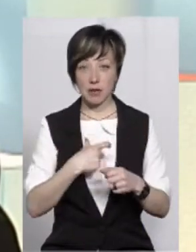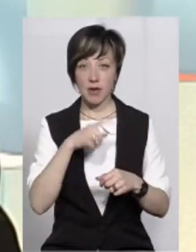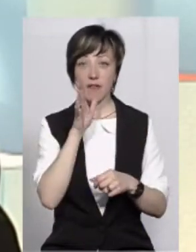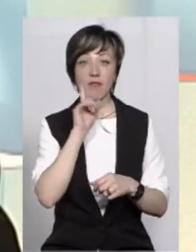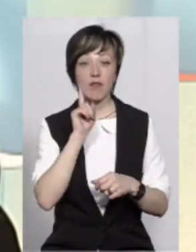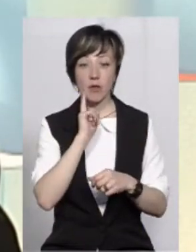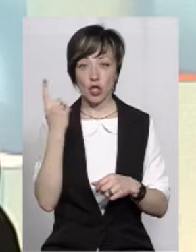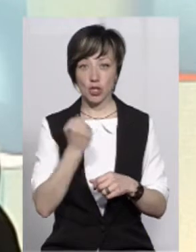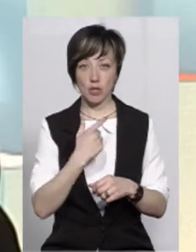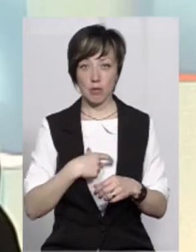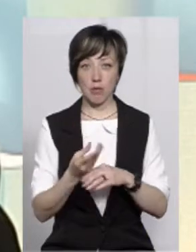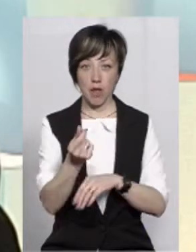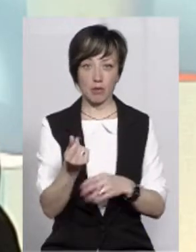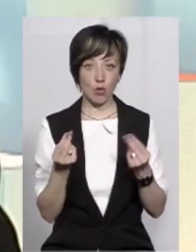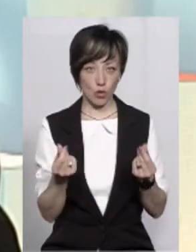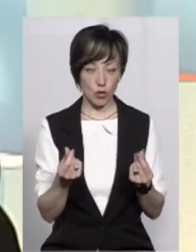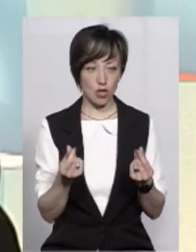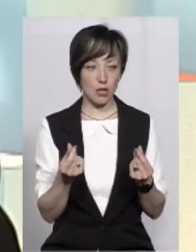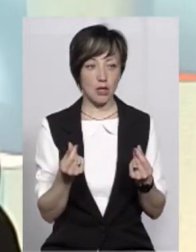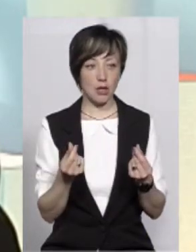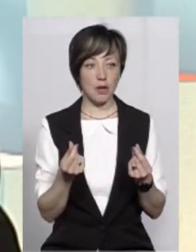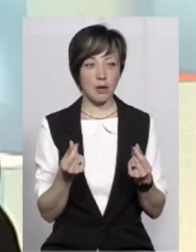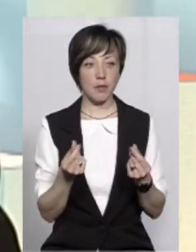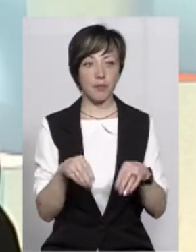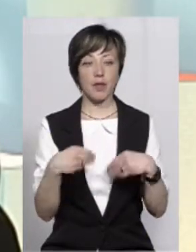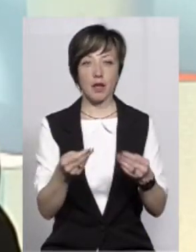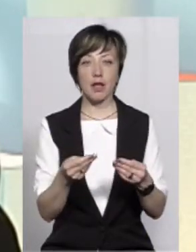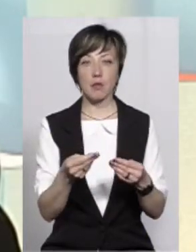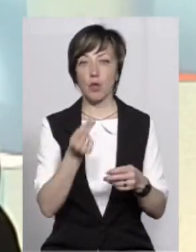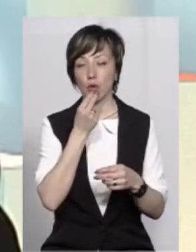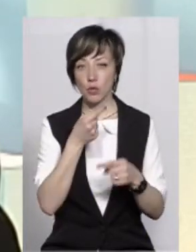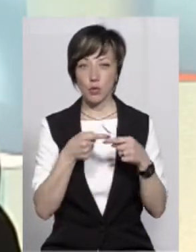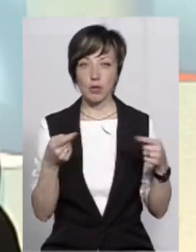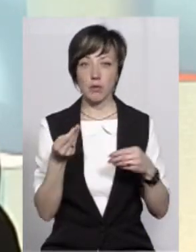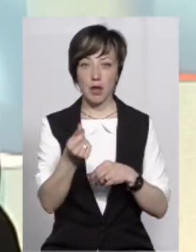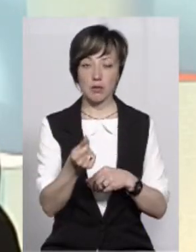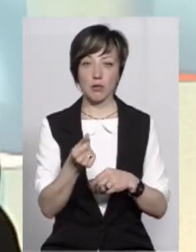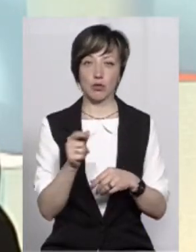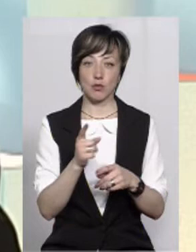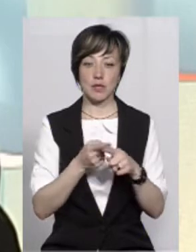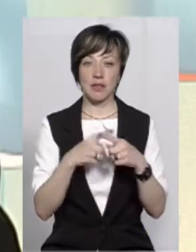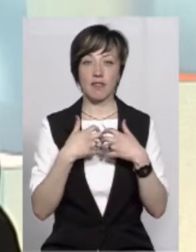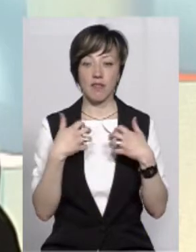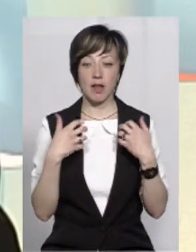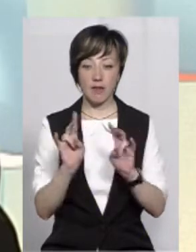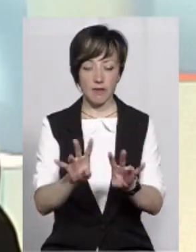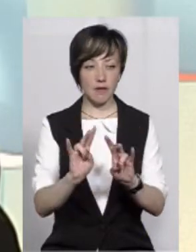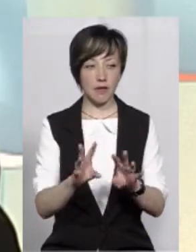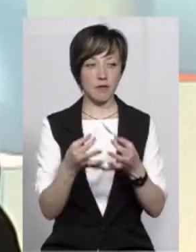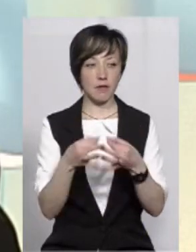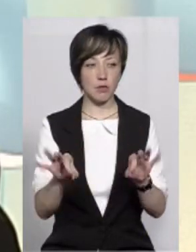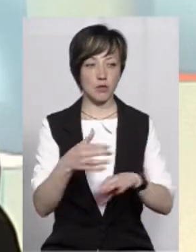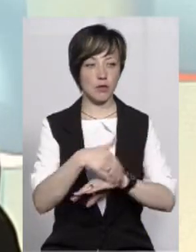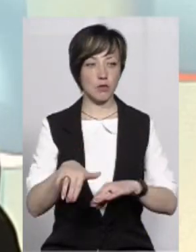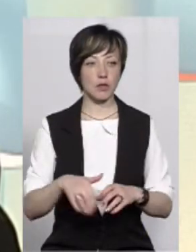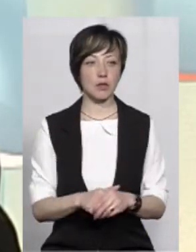кішку на якийсь тиждень до себе, ми платимо їм гроші. Ми даємо так само і продукти, і платимо гроші, просто щоб вони цю тваринку перетримували і